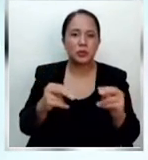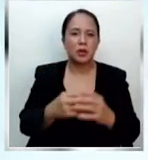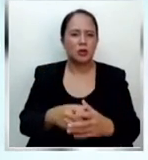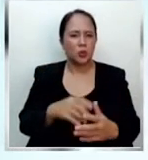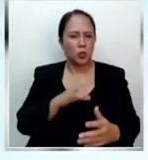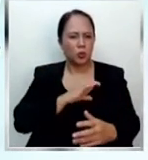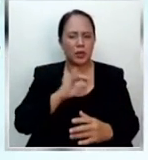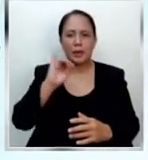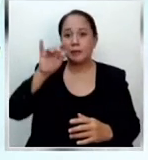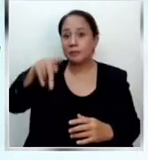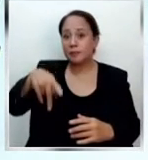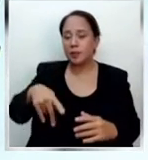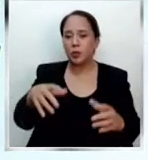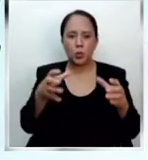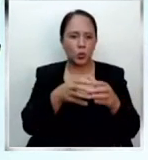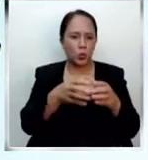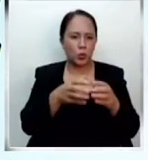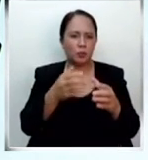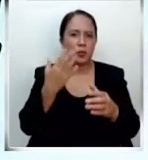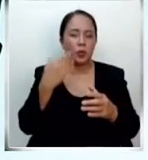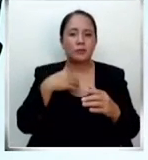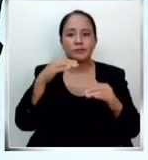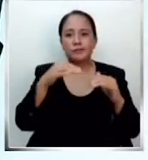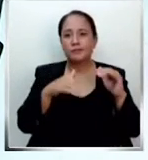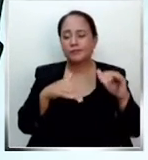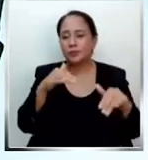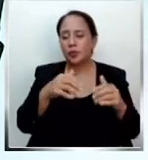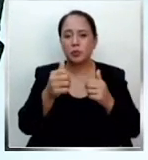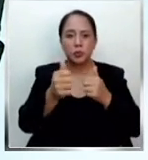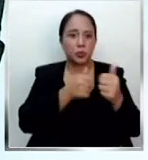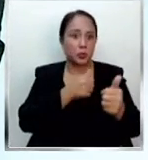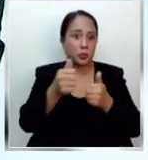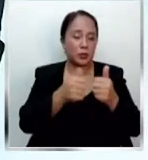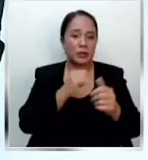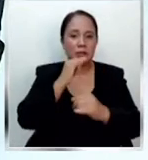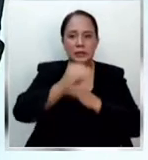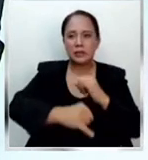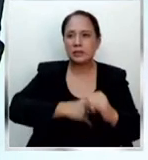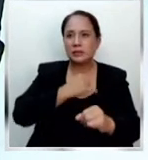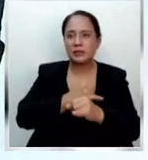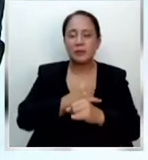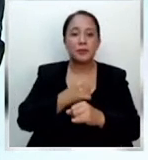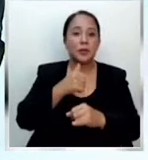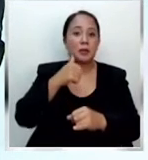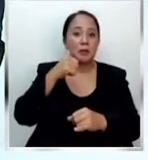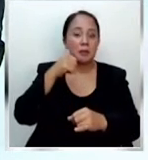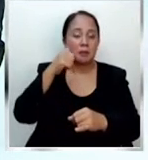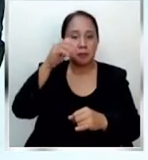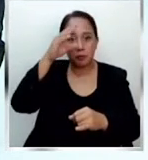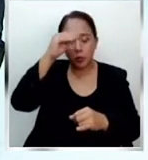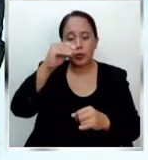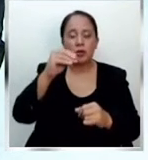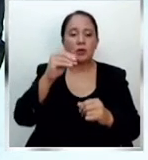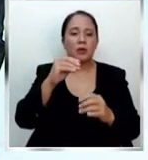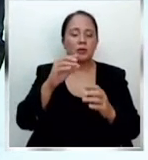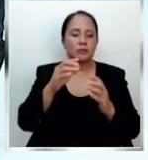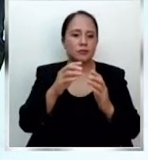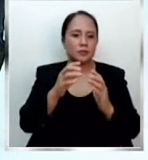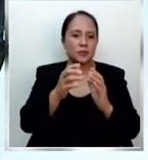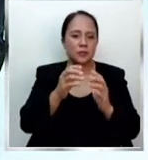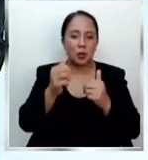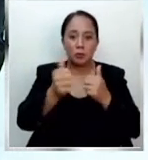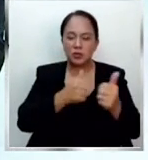group sa sinagawang swimwear competition ng isang international male beauty pageant. Maliro kasi ang paggamit ng mga kalahok